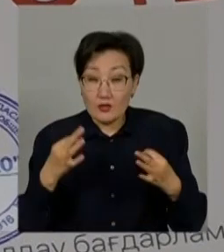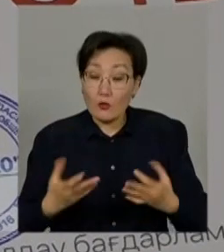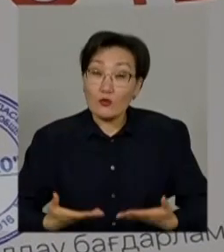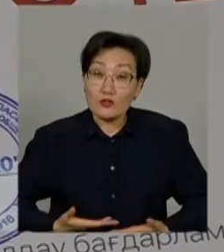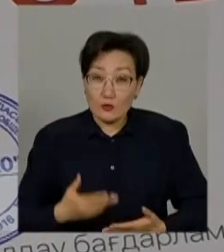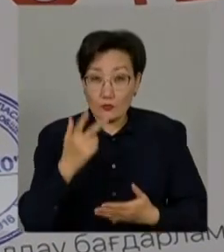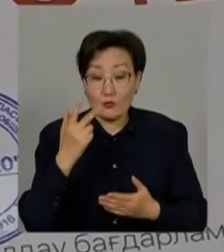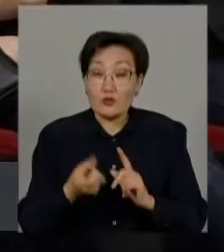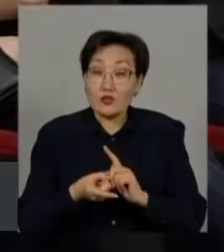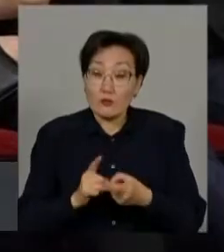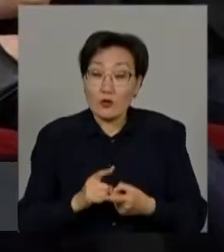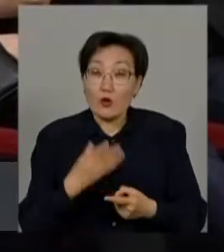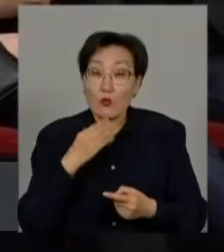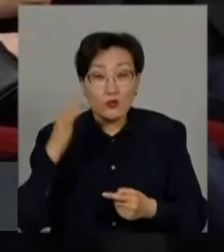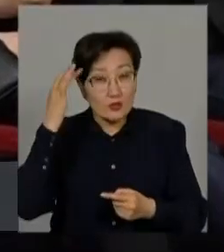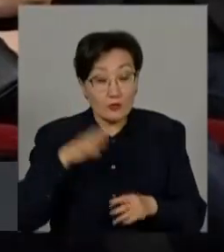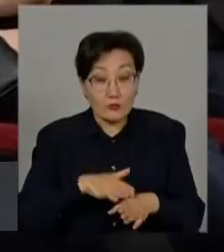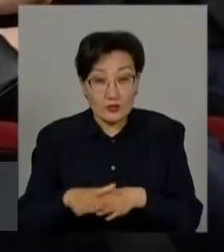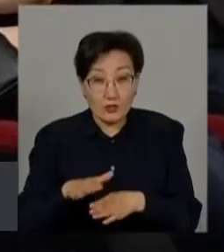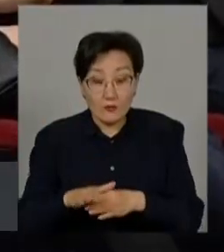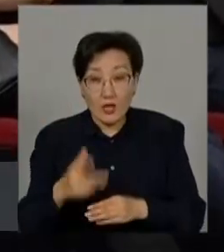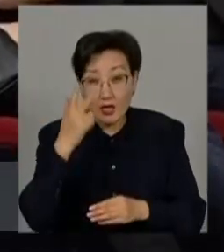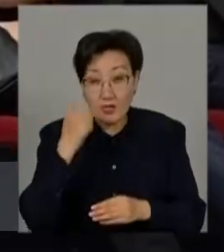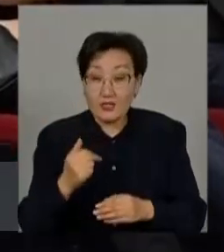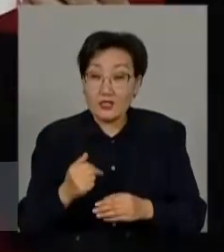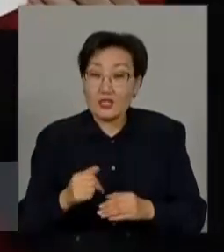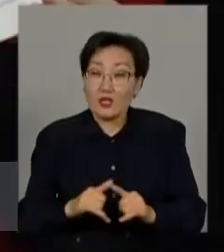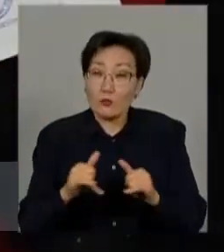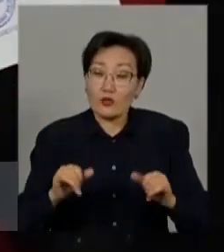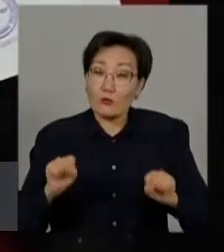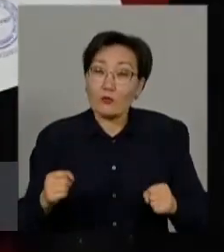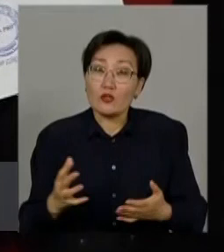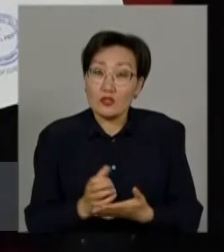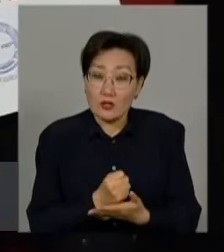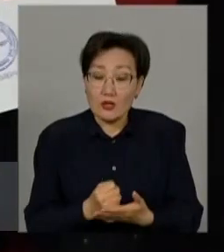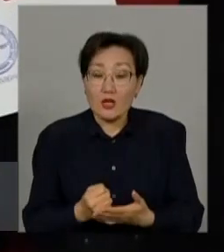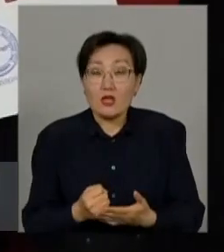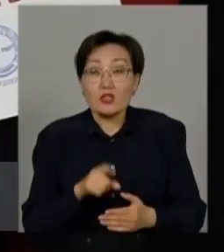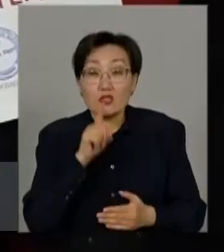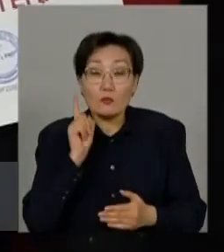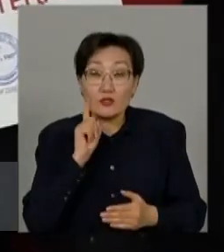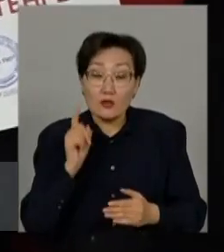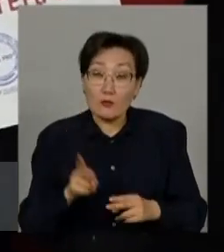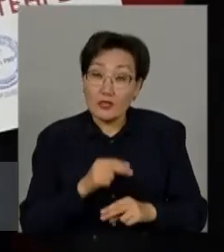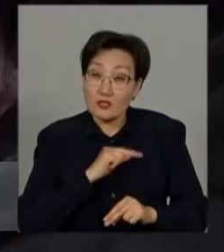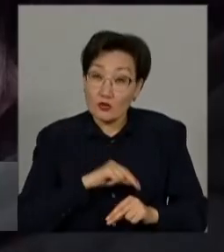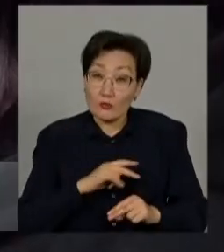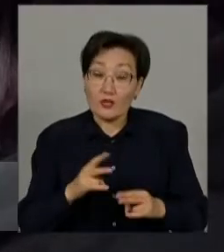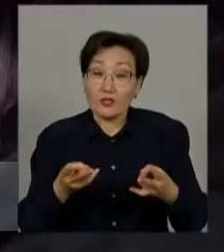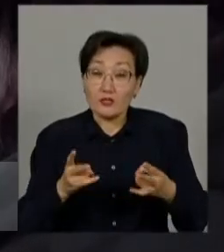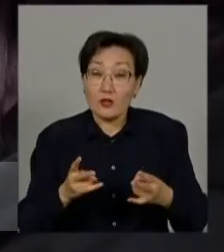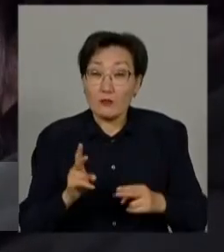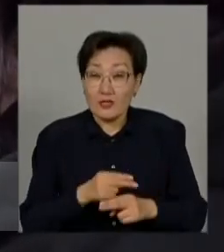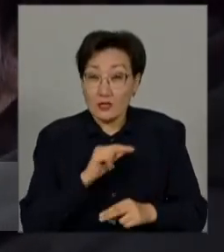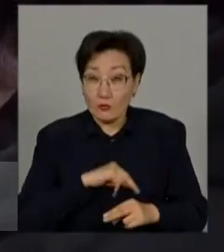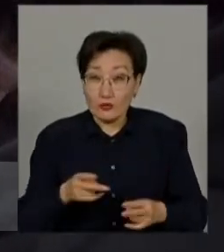өз ойларын жүзеге асыру әдеттерін қалыптастыруға мүмкіндік алды. Жалпы қала әкімдігі тарапынан жастарға, әсіресе жұмысы жүрген азаматтарға түрлі